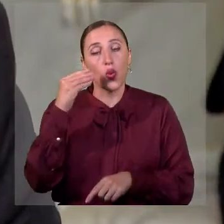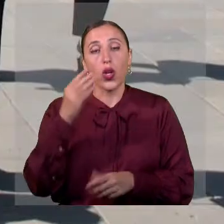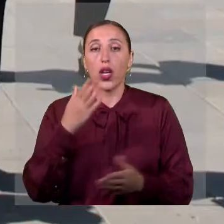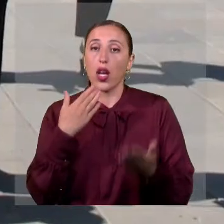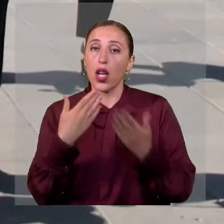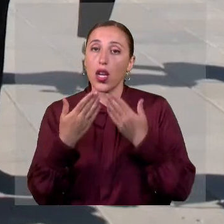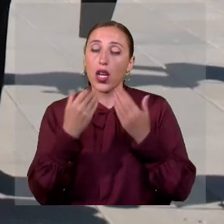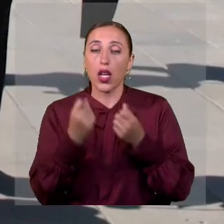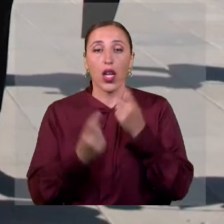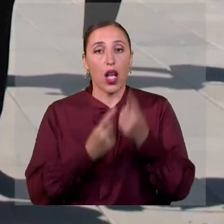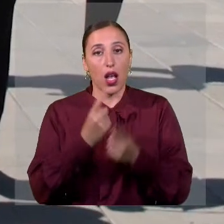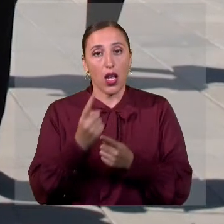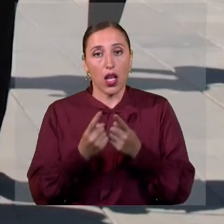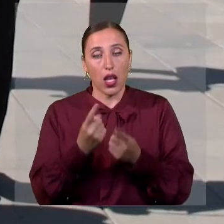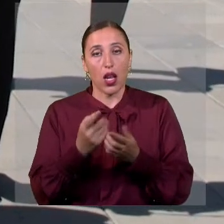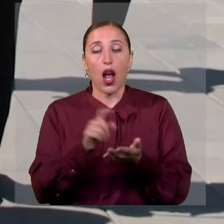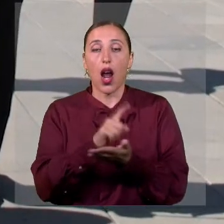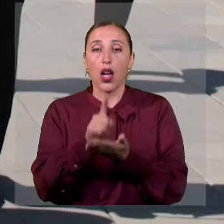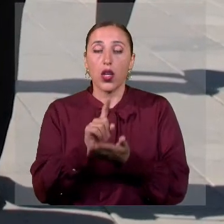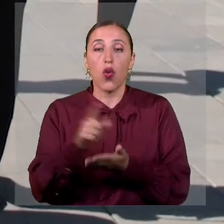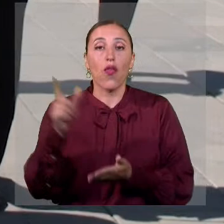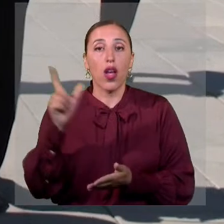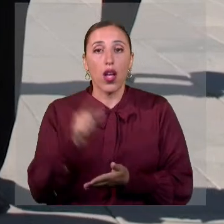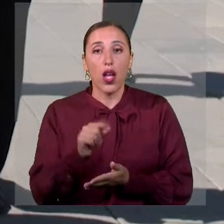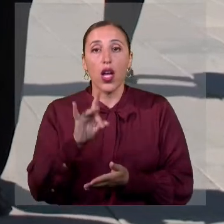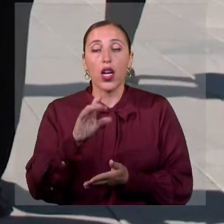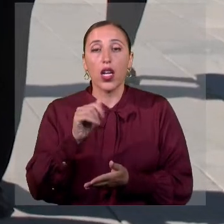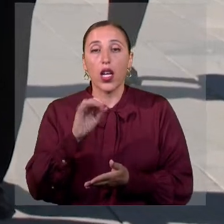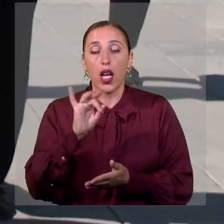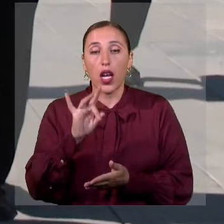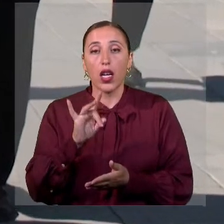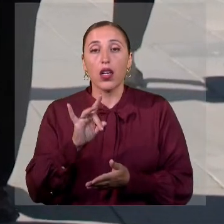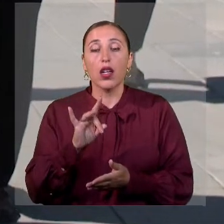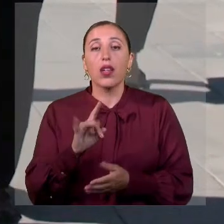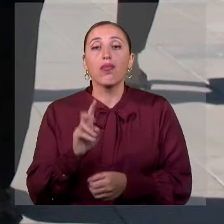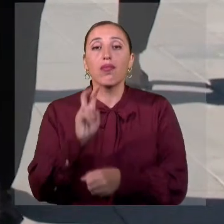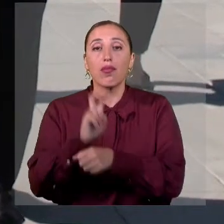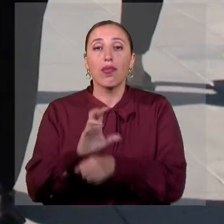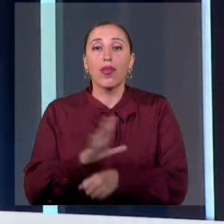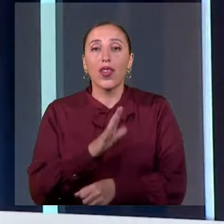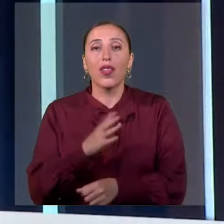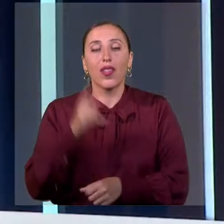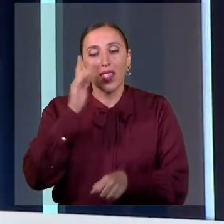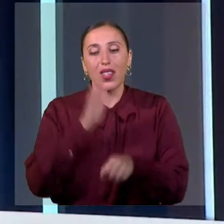կարգավորումը։ Այս պահին Ռիքերն արդեն այցելել է ցեղասպանության հուշահամալիր։